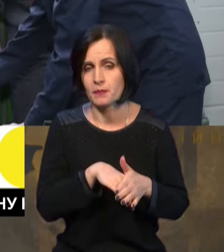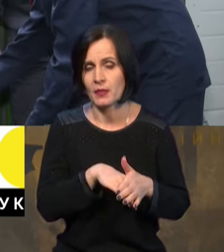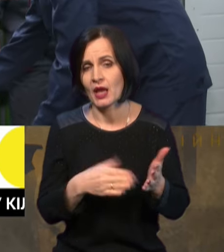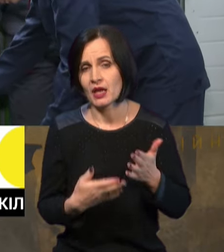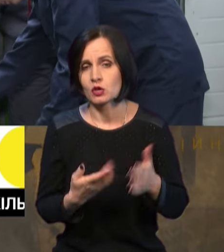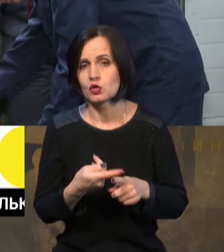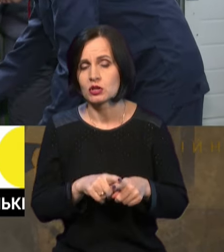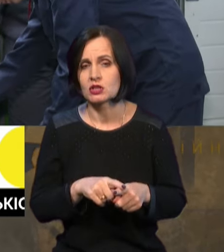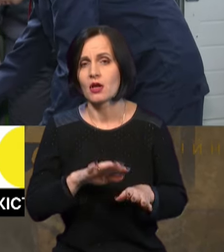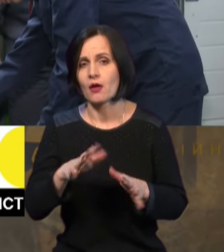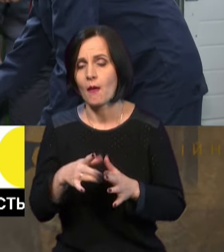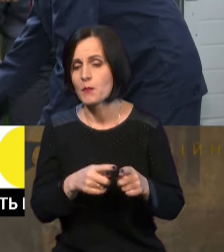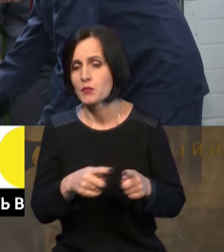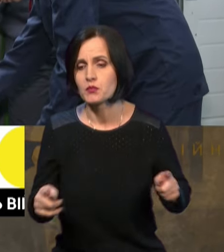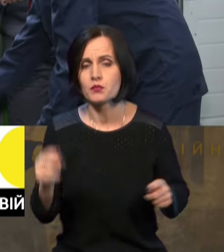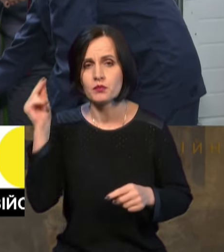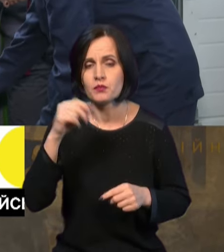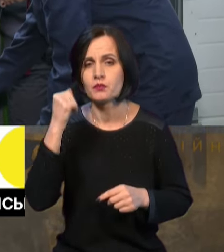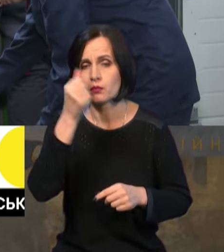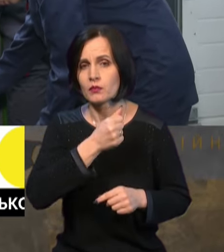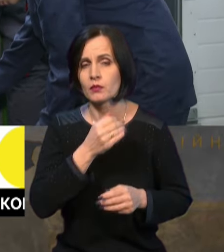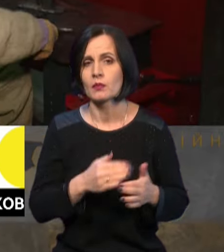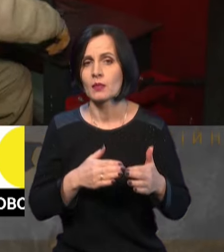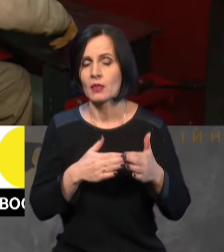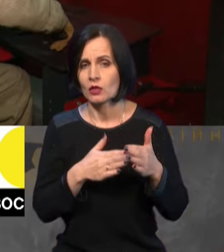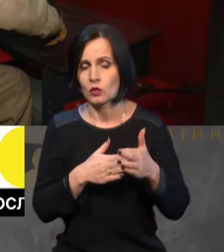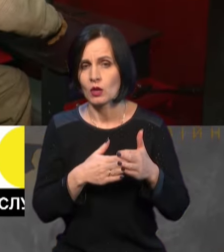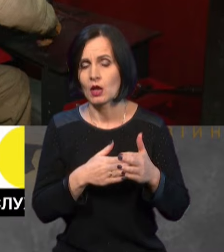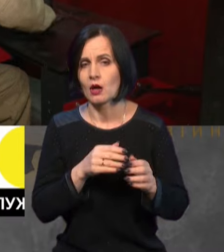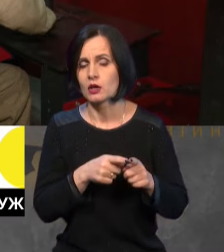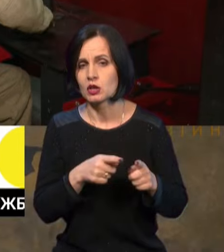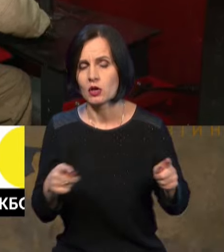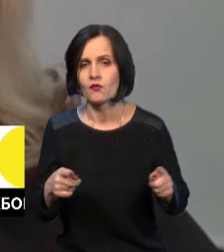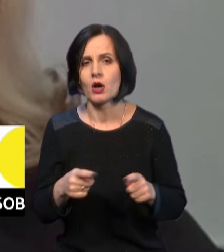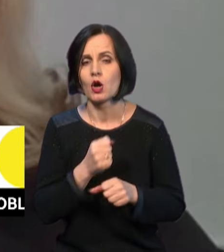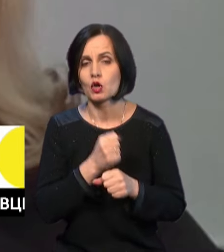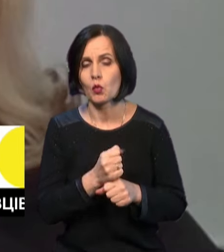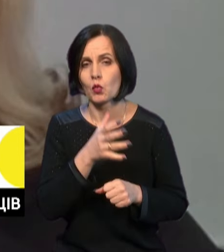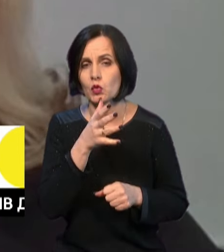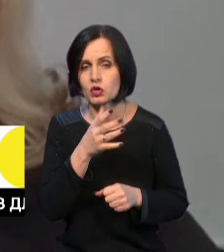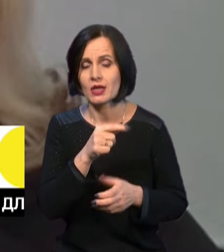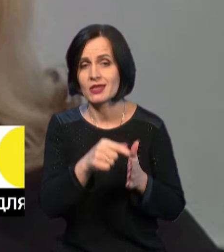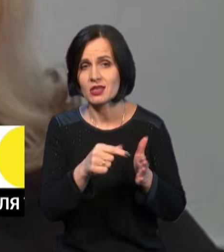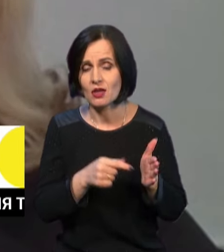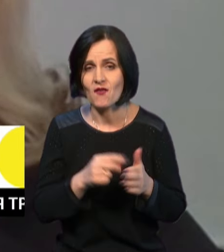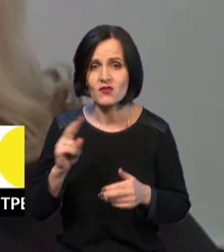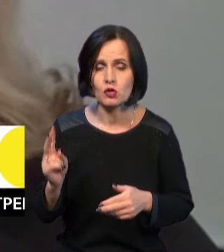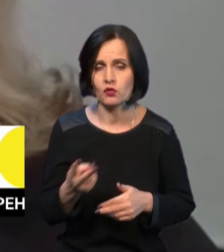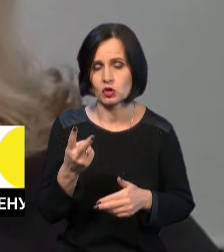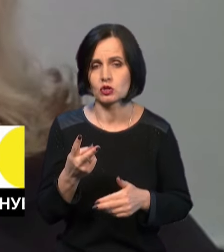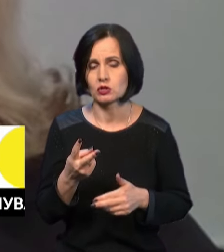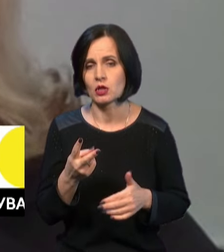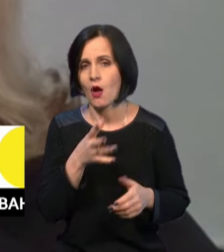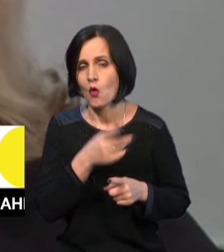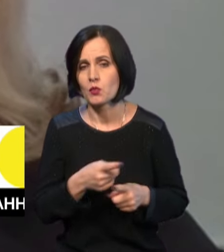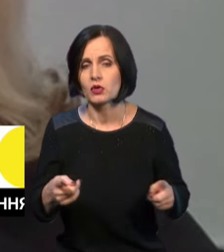протягом навчального року, то максимальна тривалість робочого часу такої категорії буде ділитися вдвічі. Тобто в